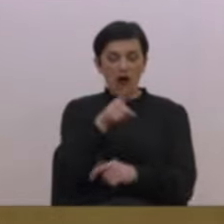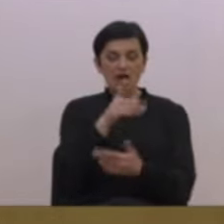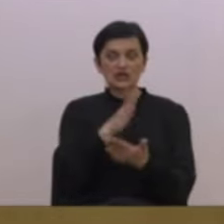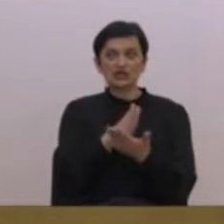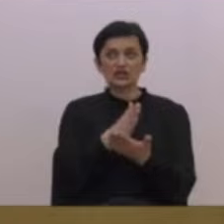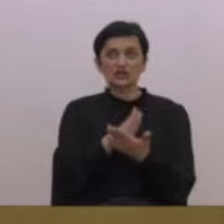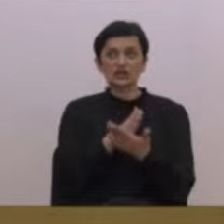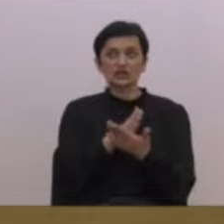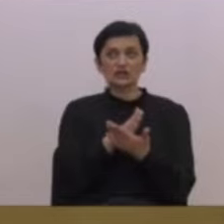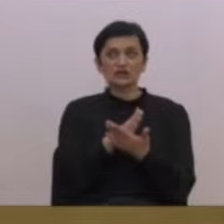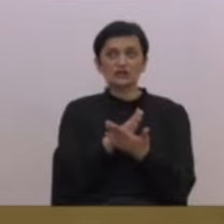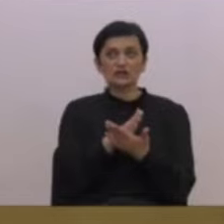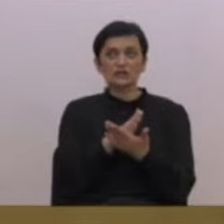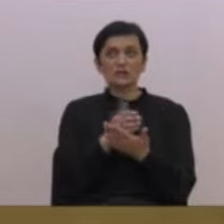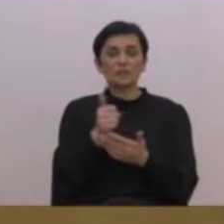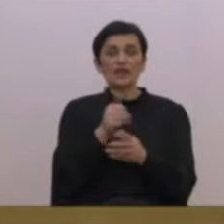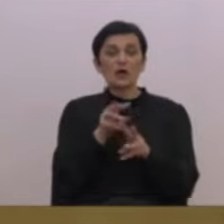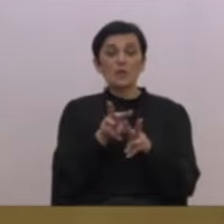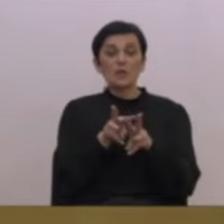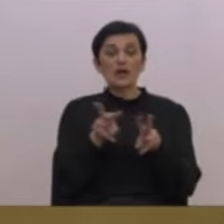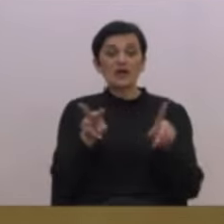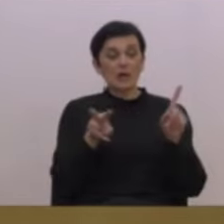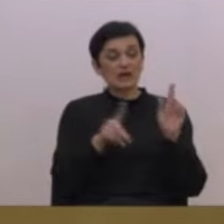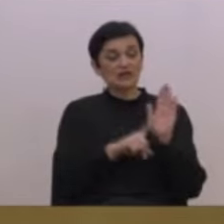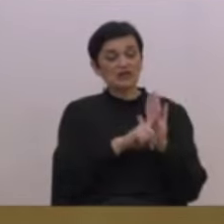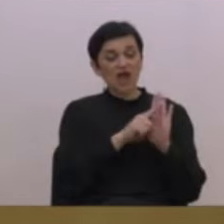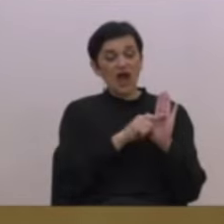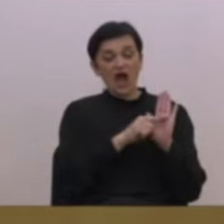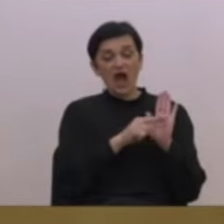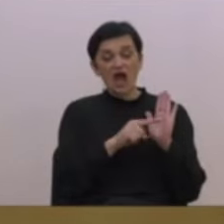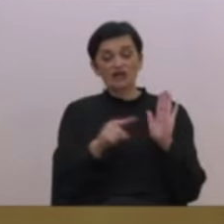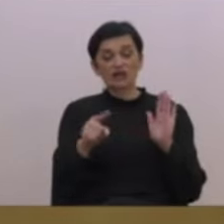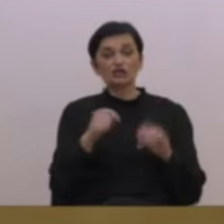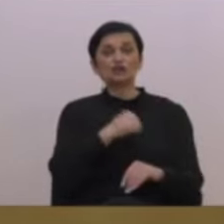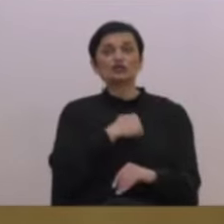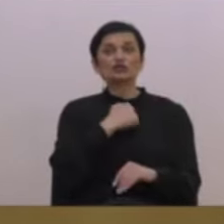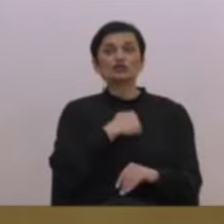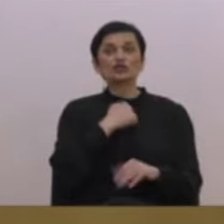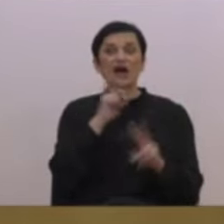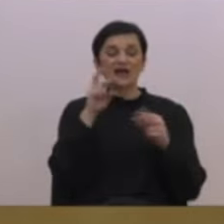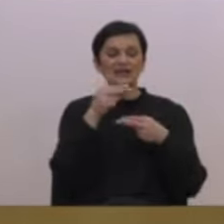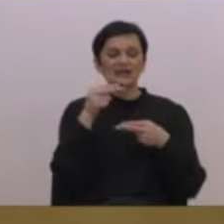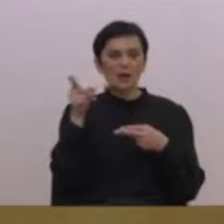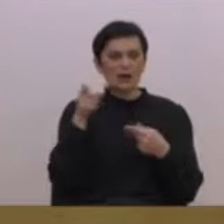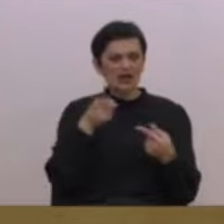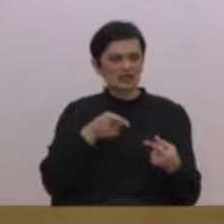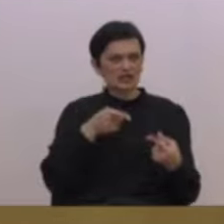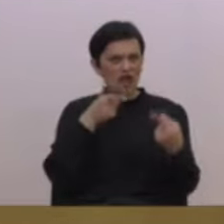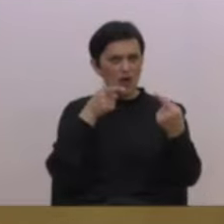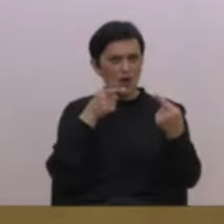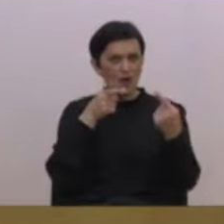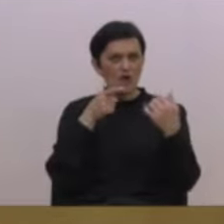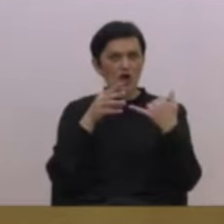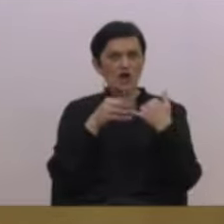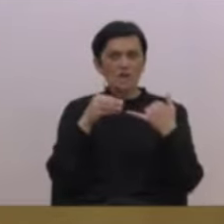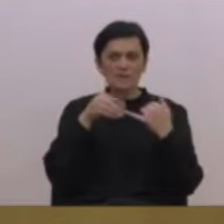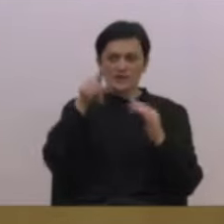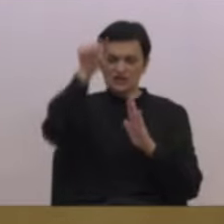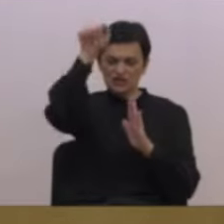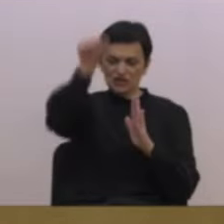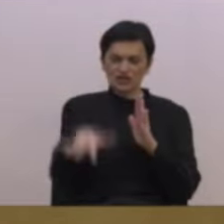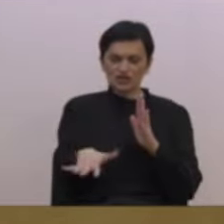მთელი პრემიერ-მინისტრის დაწყებული ყველა დაუპირისპირდა ჯარის თემაზე, ხო? ჩაგდეს მიწაში,